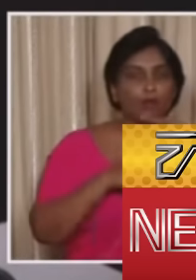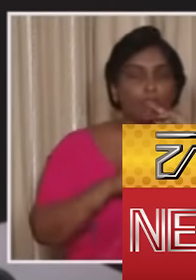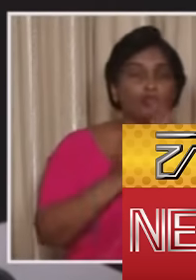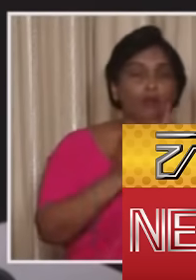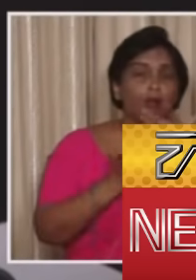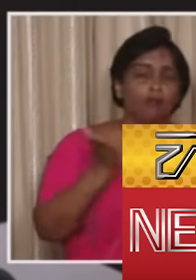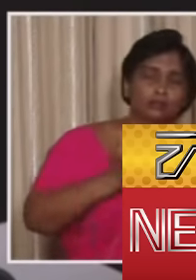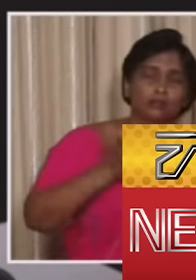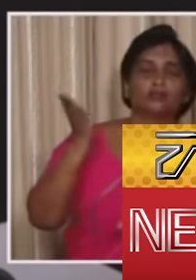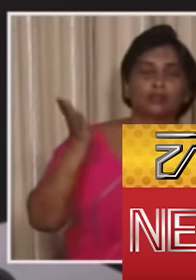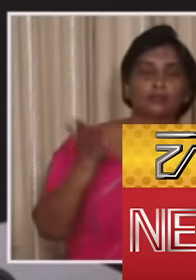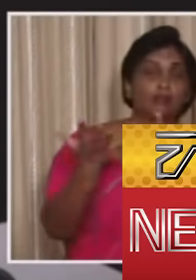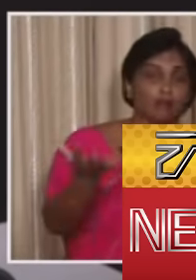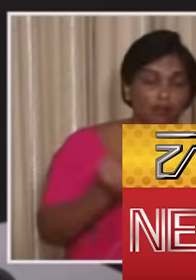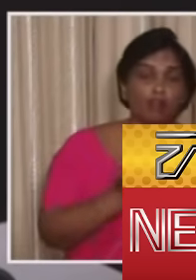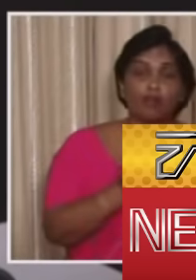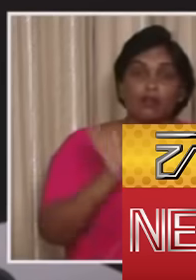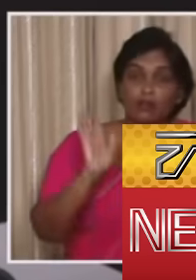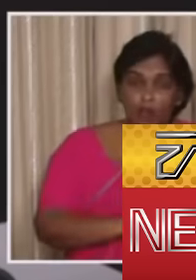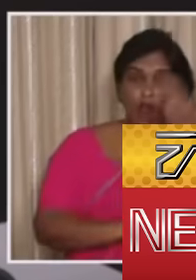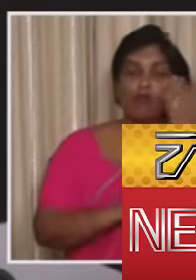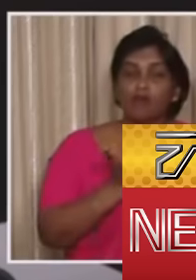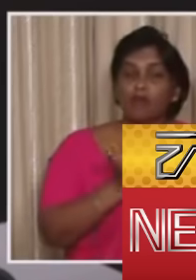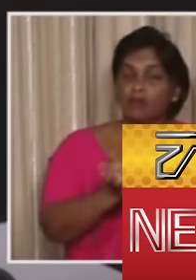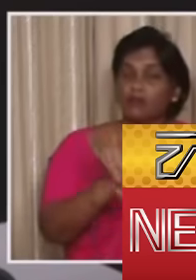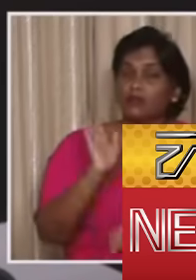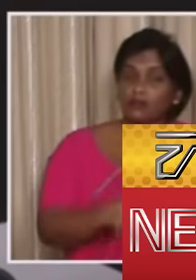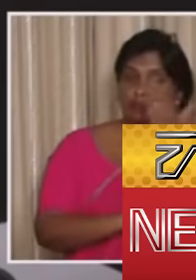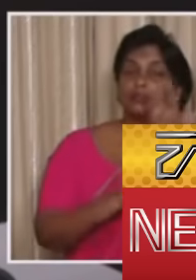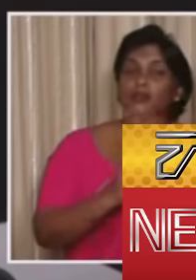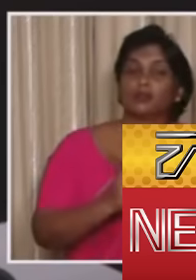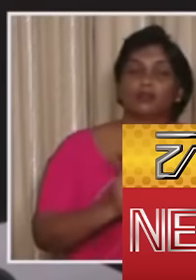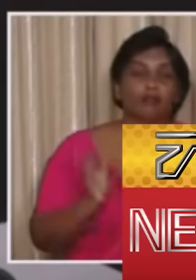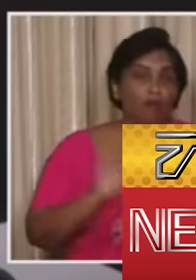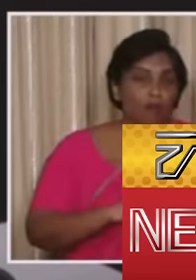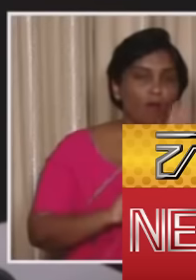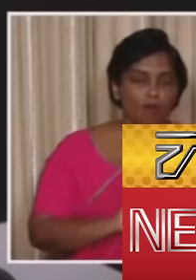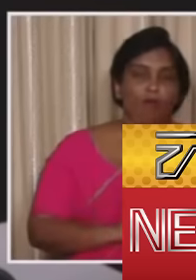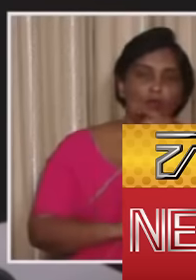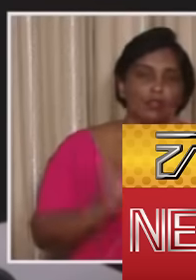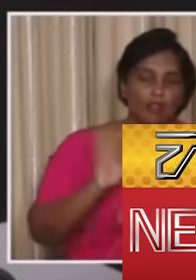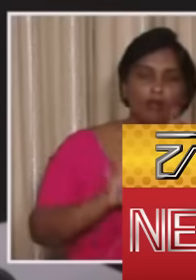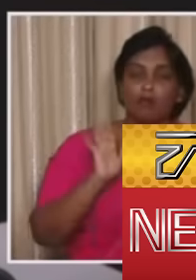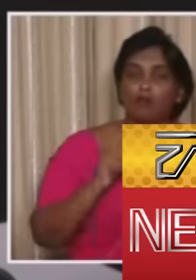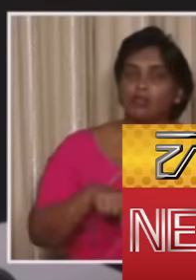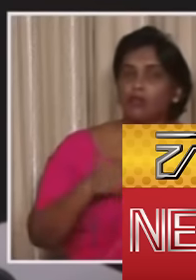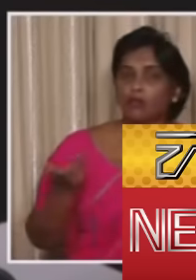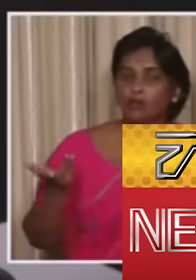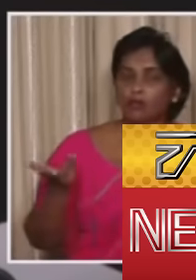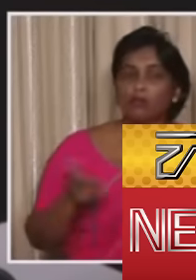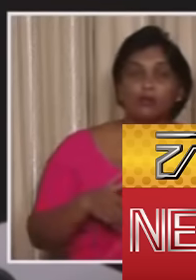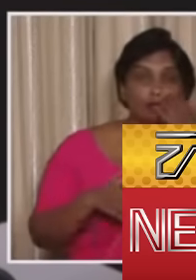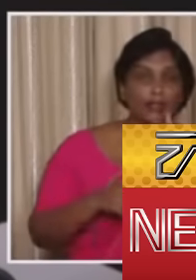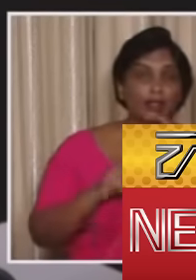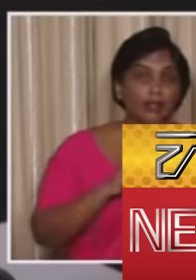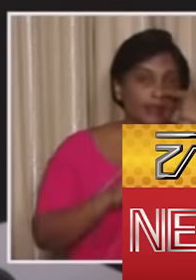තිබෙනවා. නෙලාගෙන නම් මේ බහුදින යාත්‍රා ටික ගොඩබිමට ගොඩබිම තියෙන ටික මූඳට තල්ලු කරන්න ඕන. හැබැයි මොකද සිදු වී තිබෙන්නේ? තමුන්නාසලා